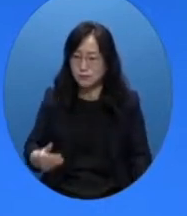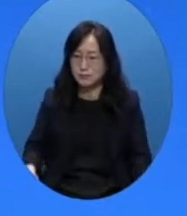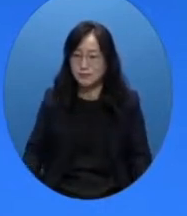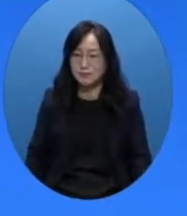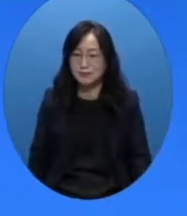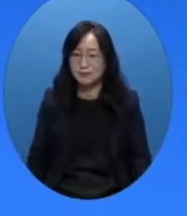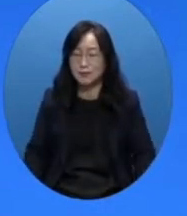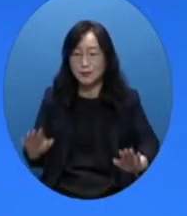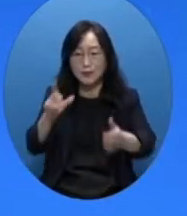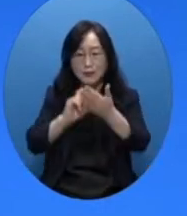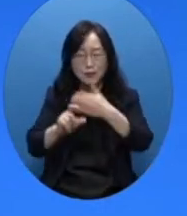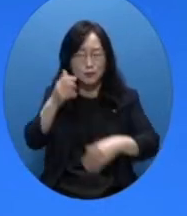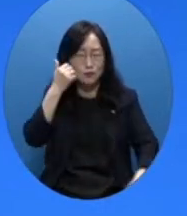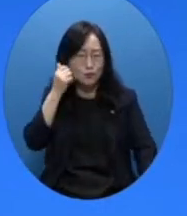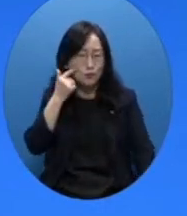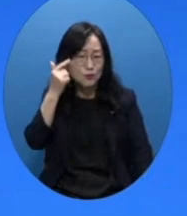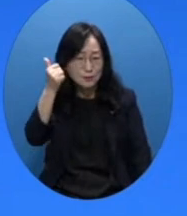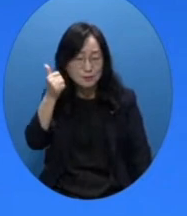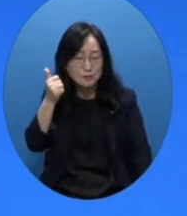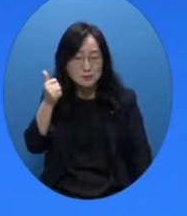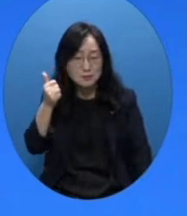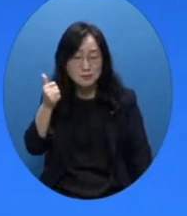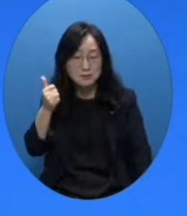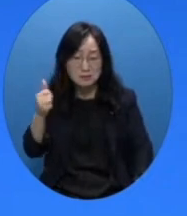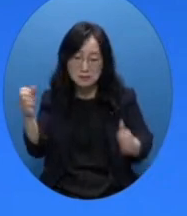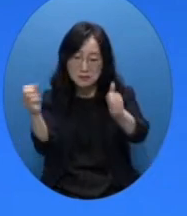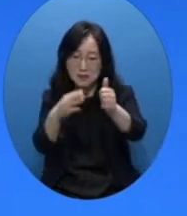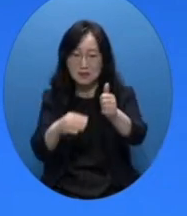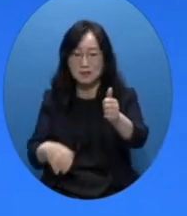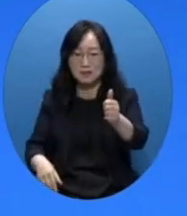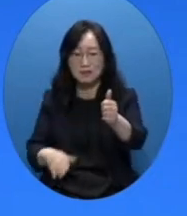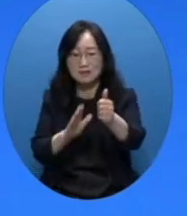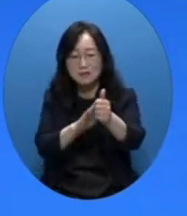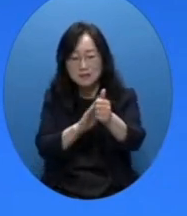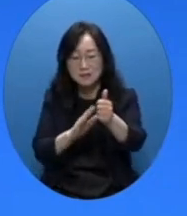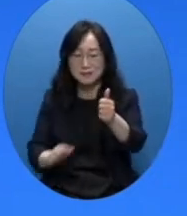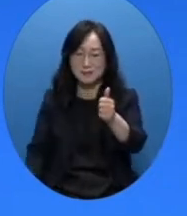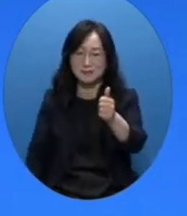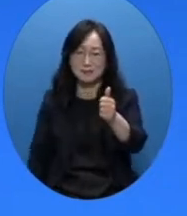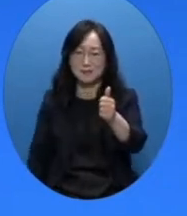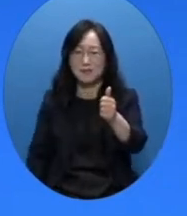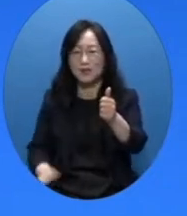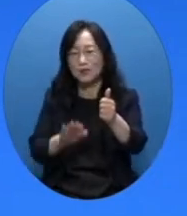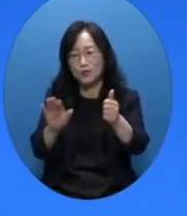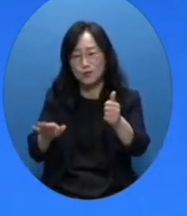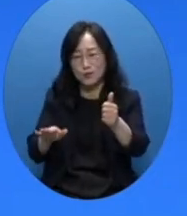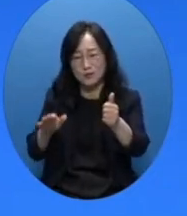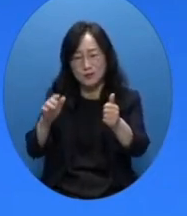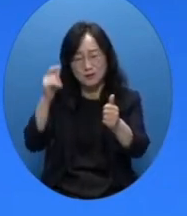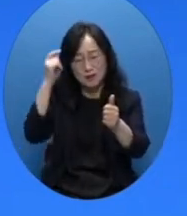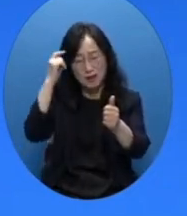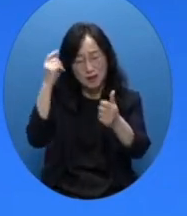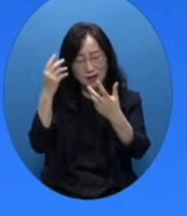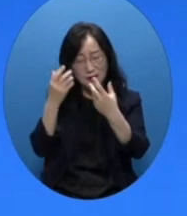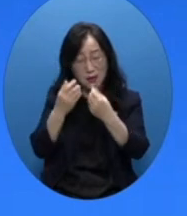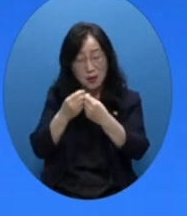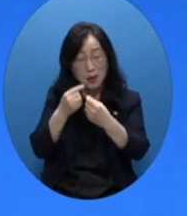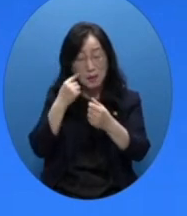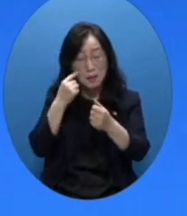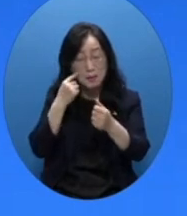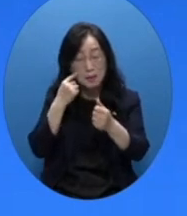오늘 아침 어느 목사님이 나한테 목사님 우리가 생각해야 될 내용인데 한번 좀 보세요